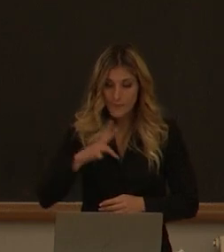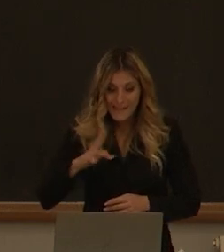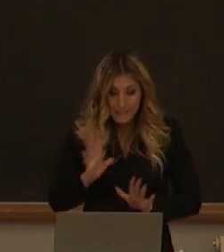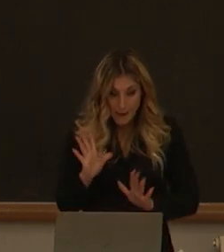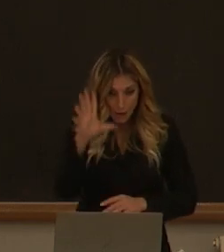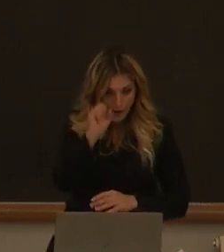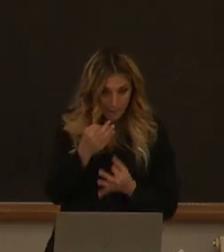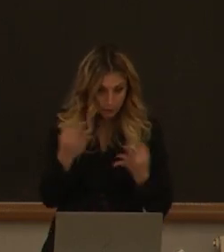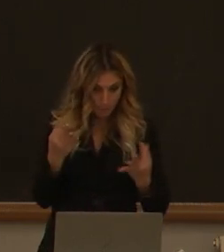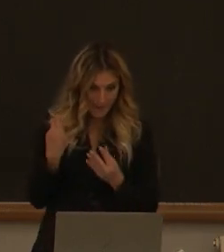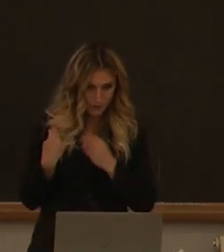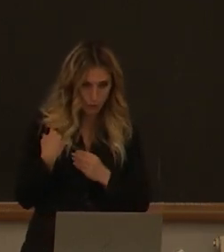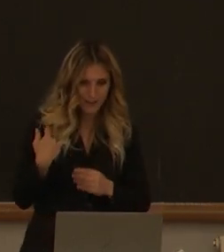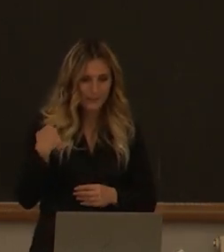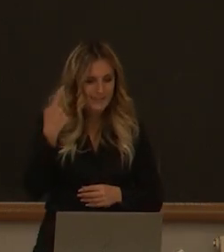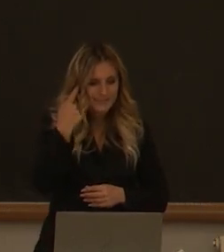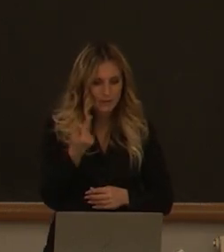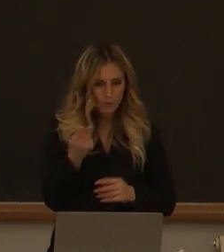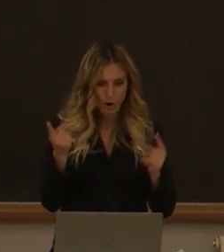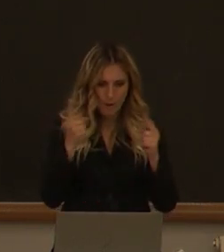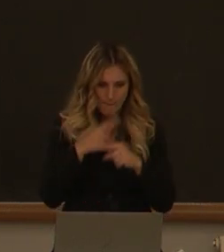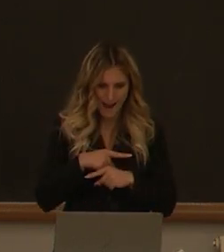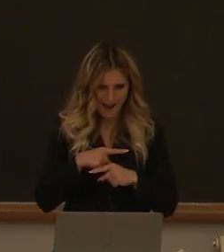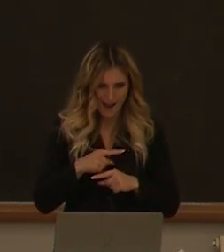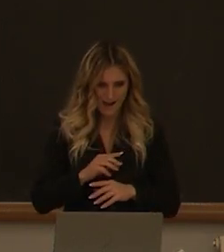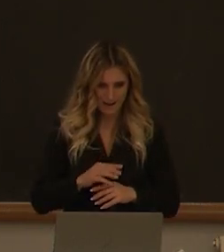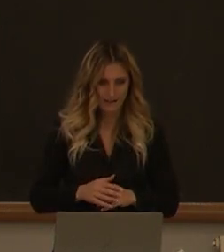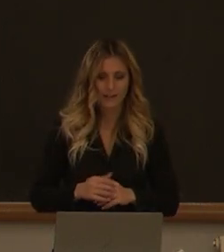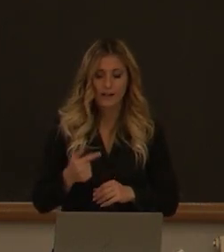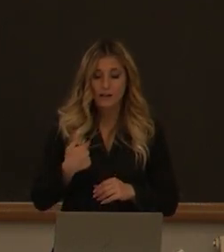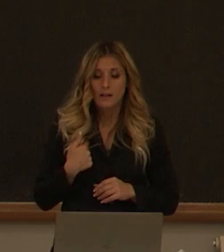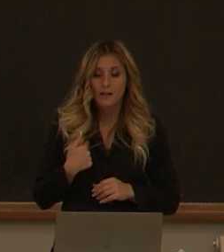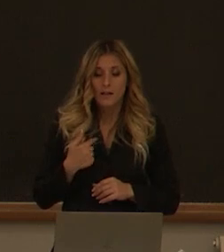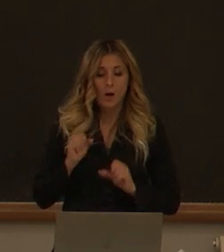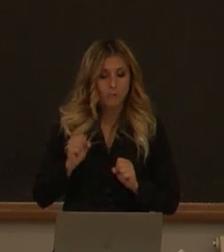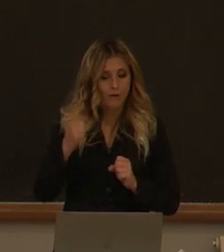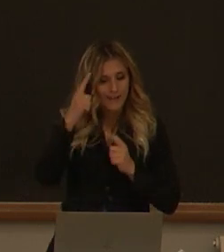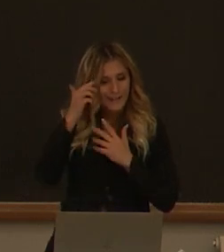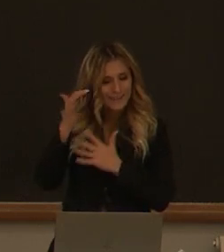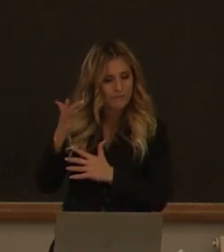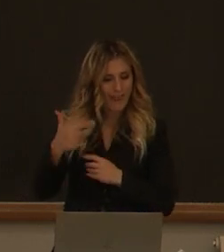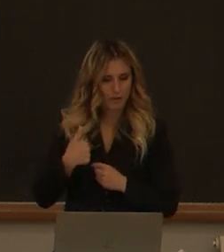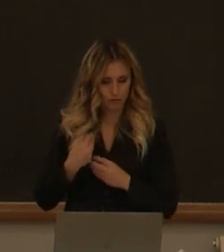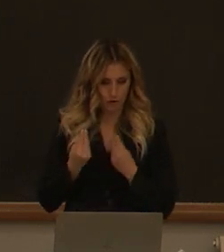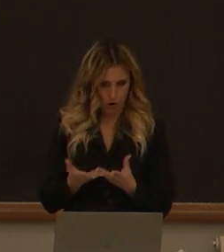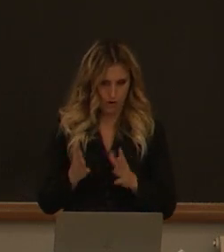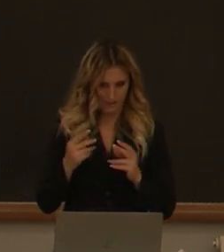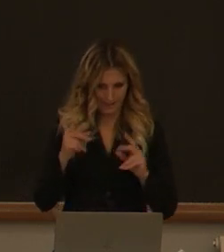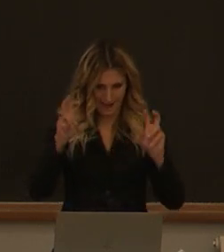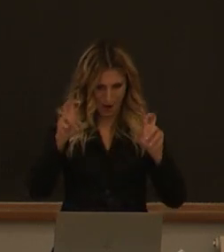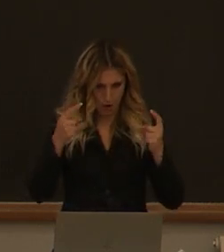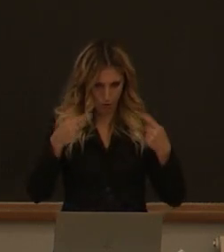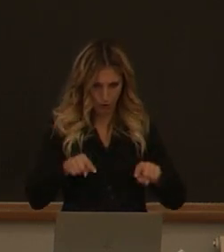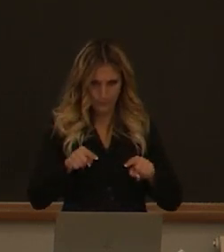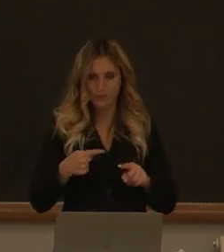bene la domanda perché si sente abbastanza male, però provo un attimo a fare due riflessioni sul tema. Allora, noi stiamo